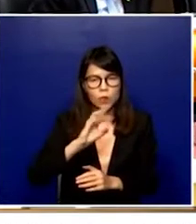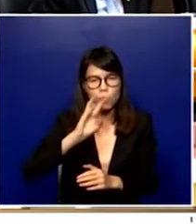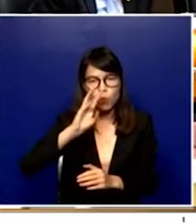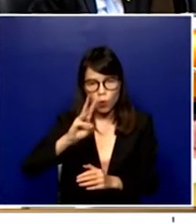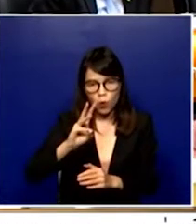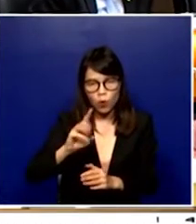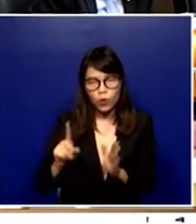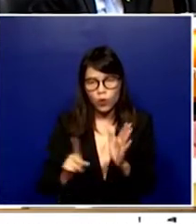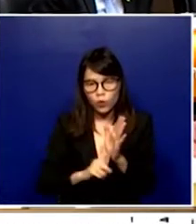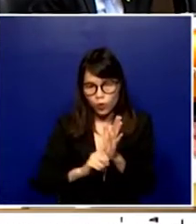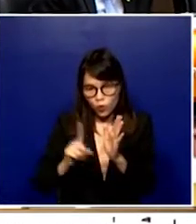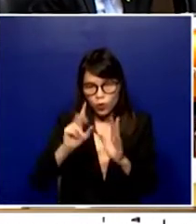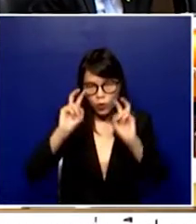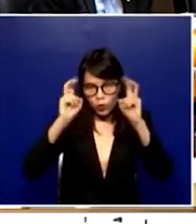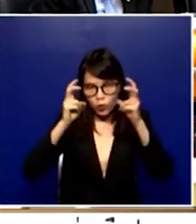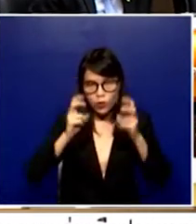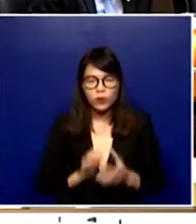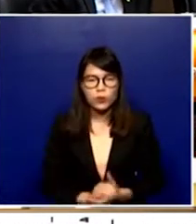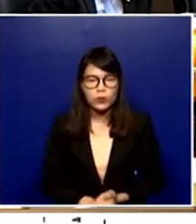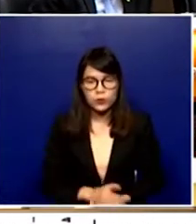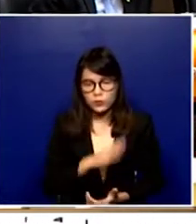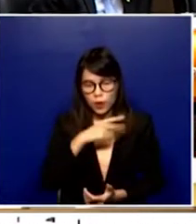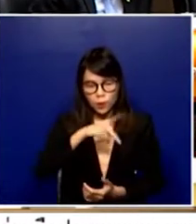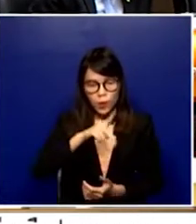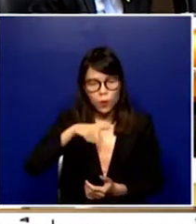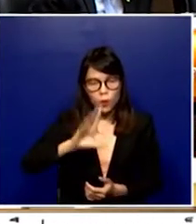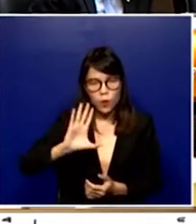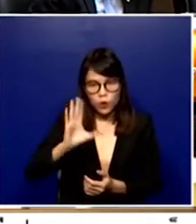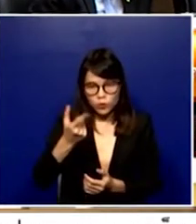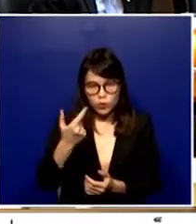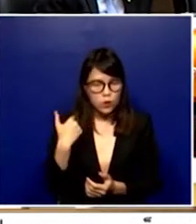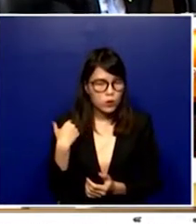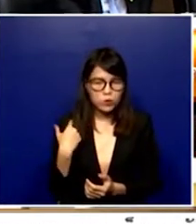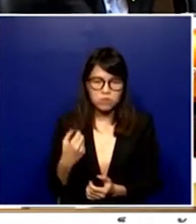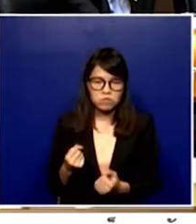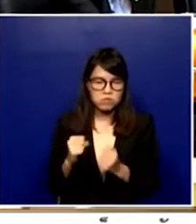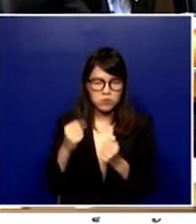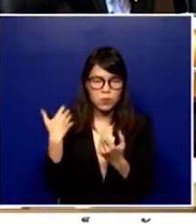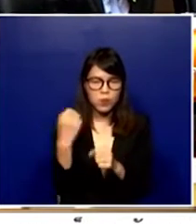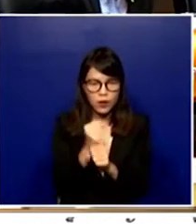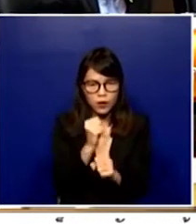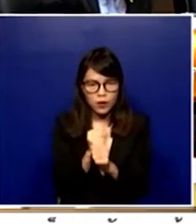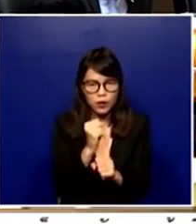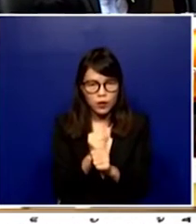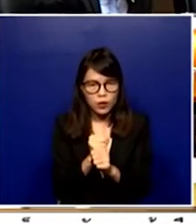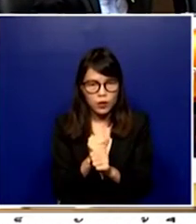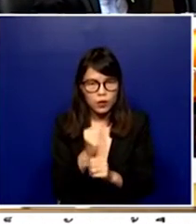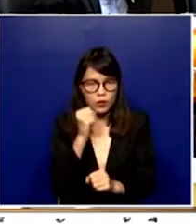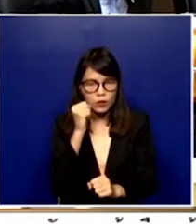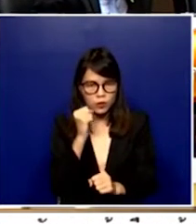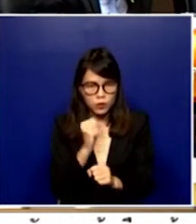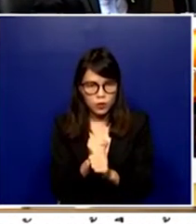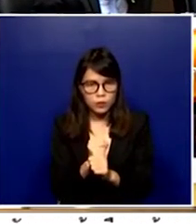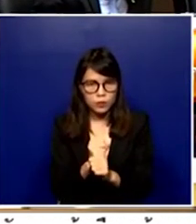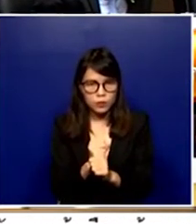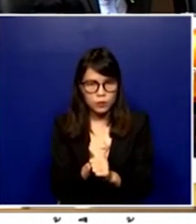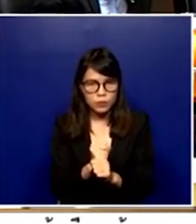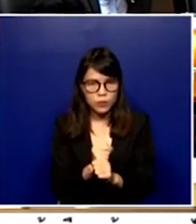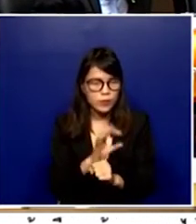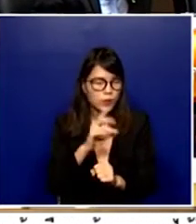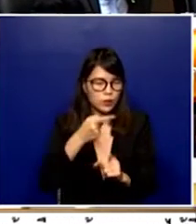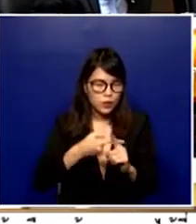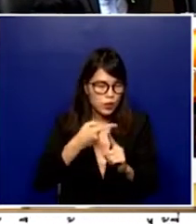ถ้าป.พ.ยัแร์เชือน ไม่กลาดำเนนคดีกจะมีด chill trabalh